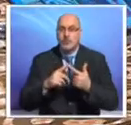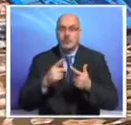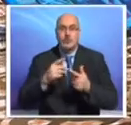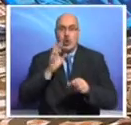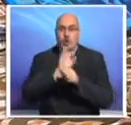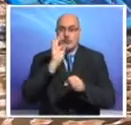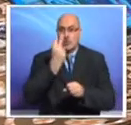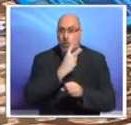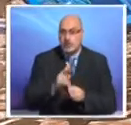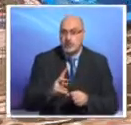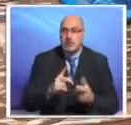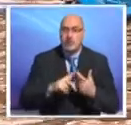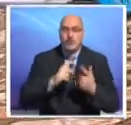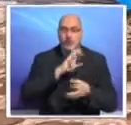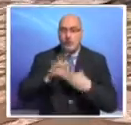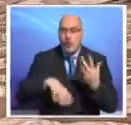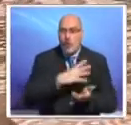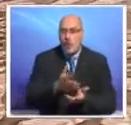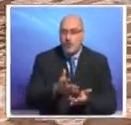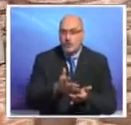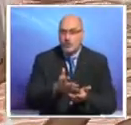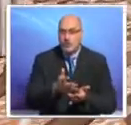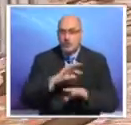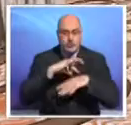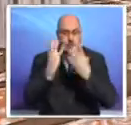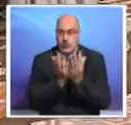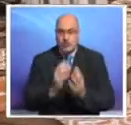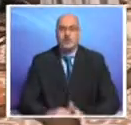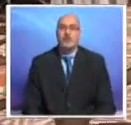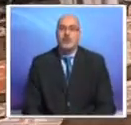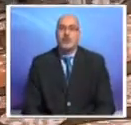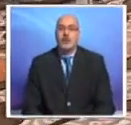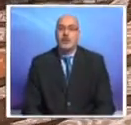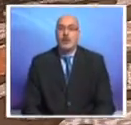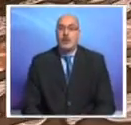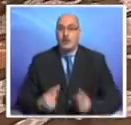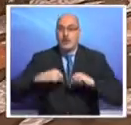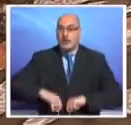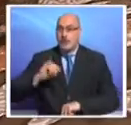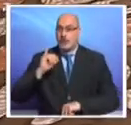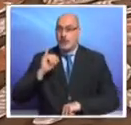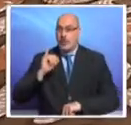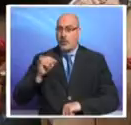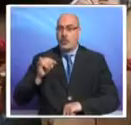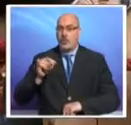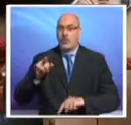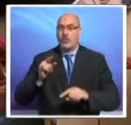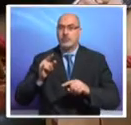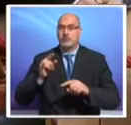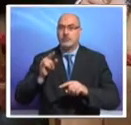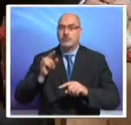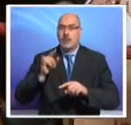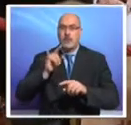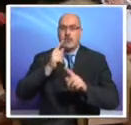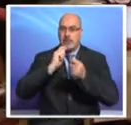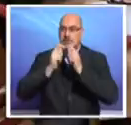والراديكالية ومكافحة التطرف بكل أنواعه وأشكالها. كما رفع وزراء الداخلية العرب رسالة شكر